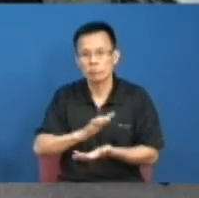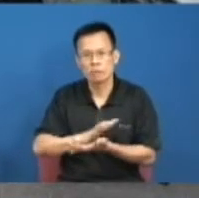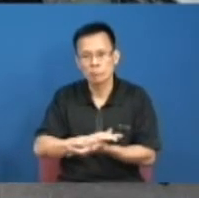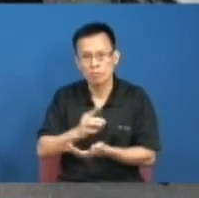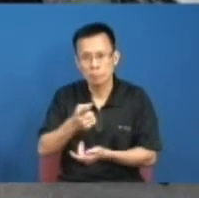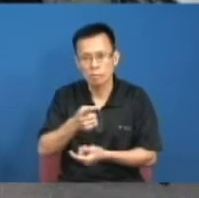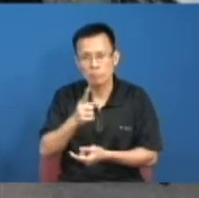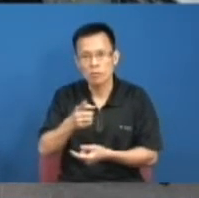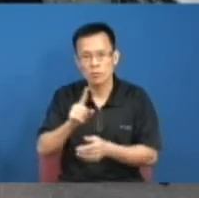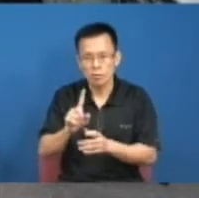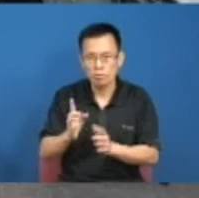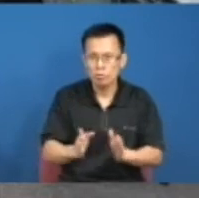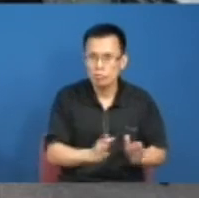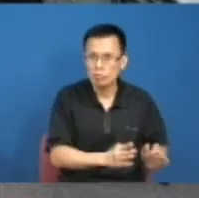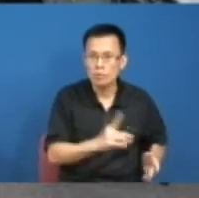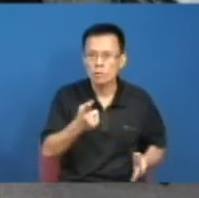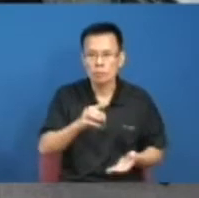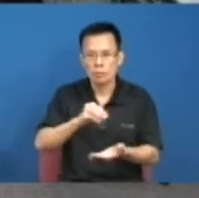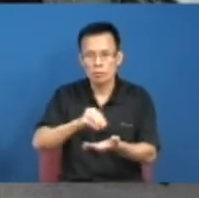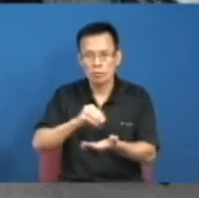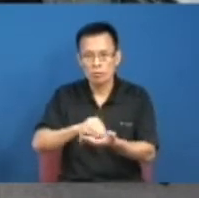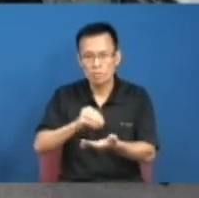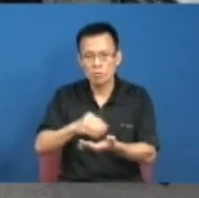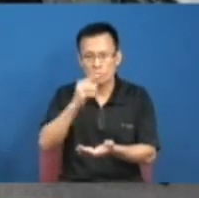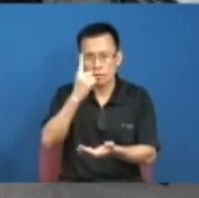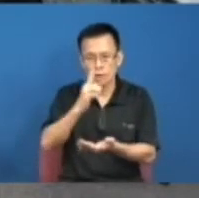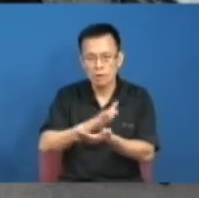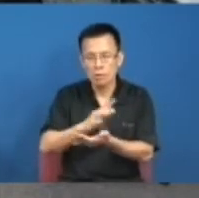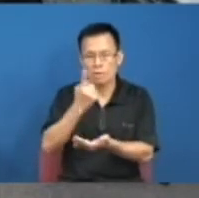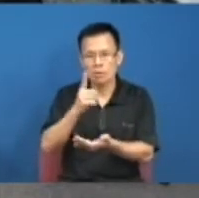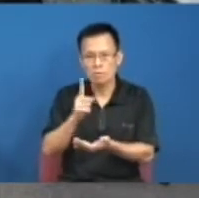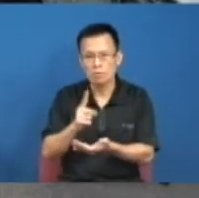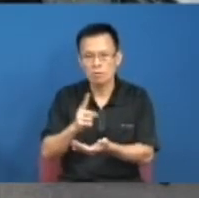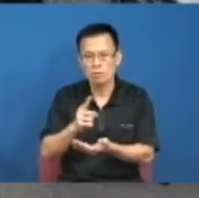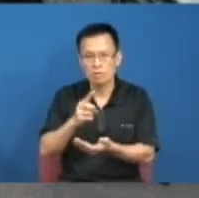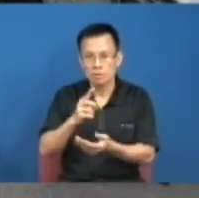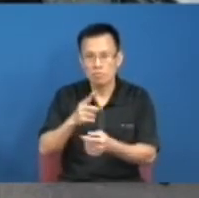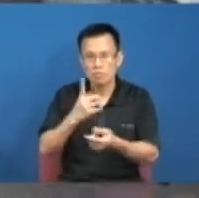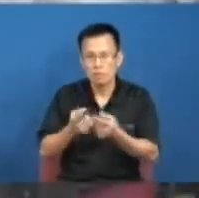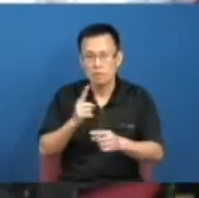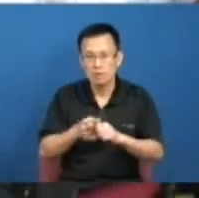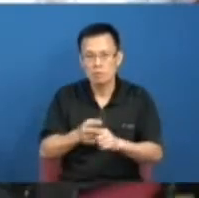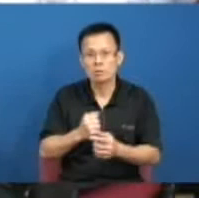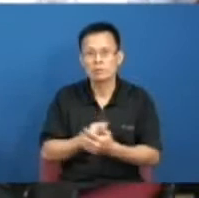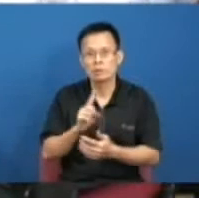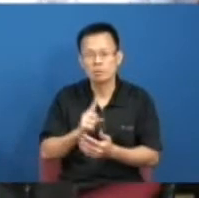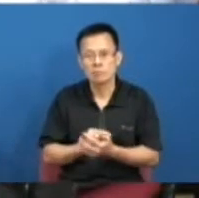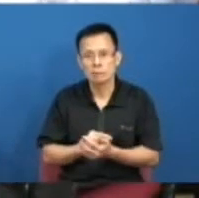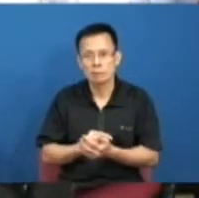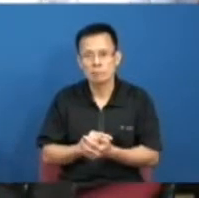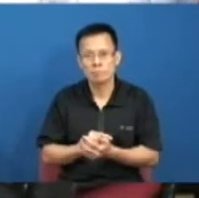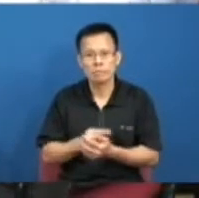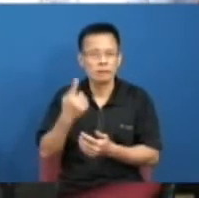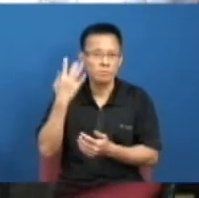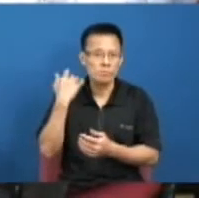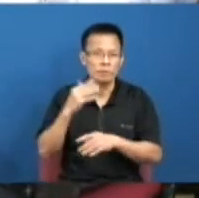去處理，同埋點樣去定位幾多年啊，或者先係可以實際啲咧？ 通常而